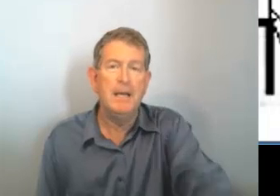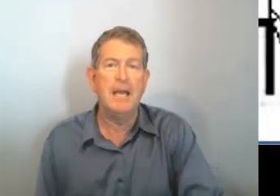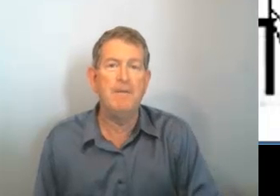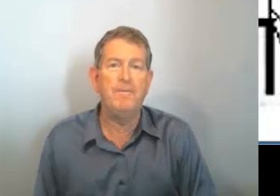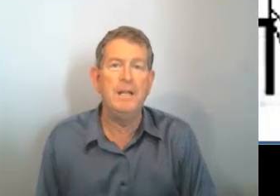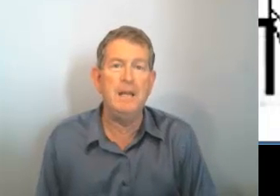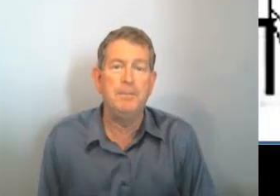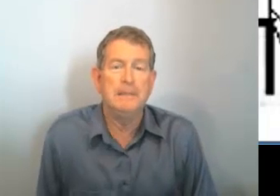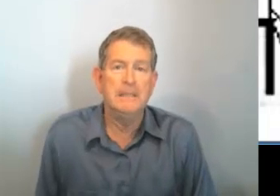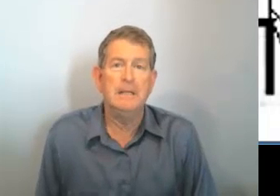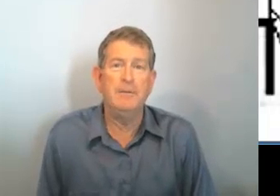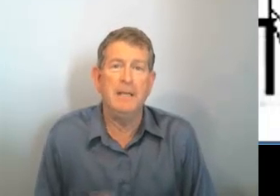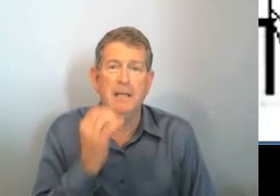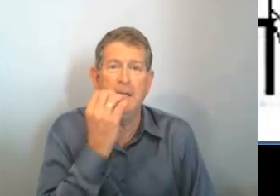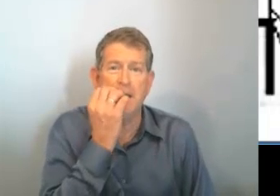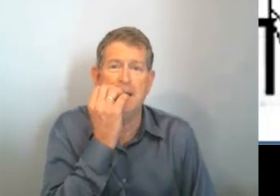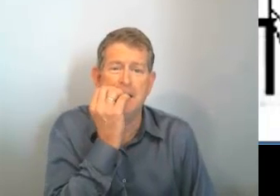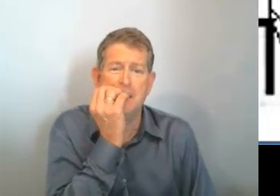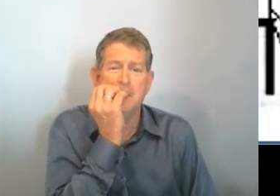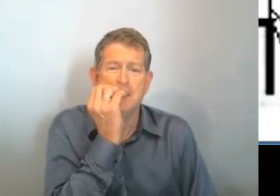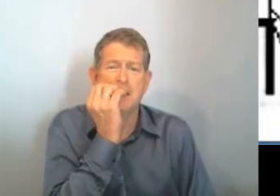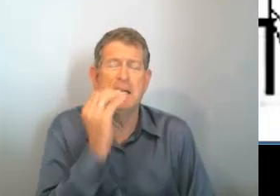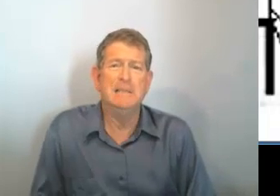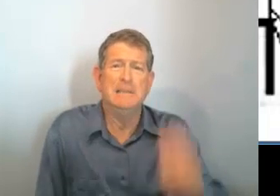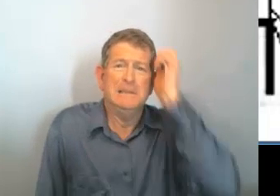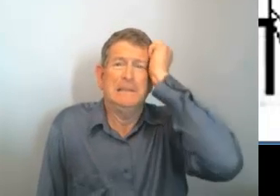Philippe et Philippe, il